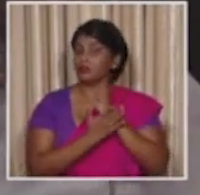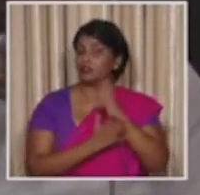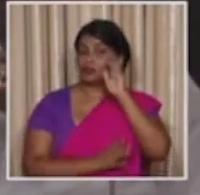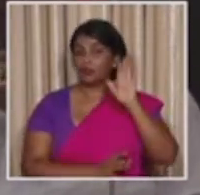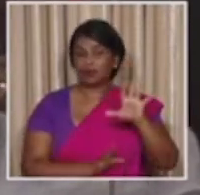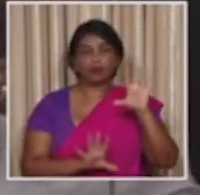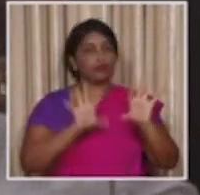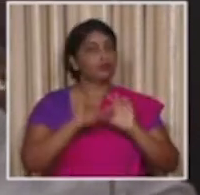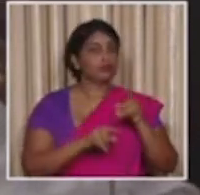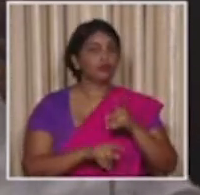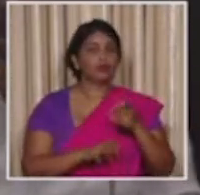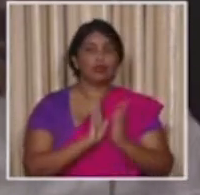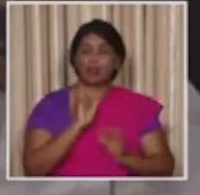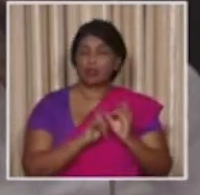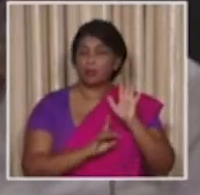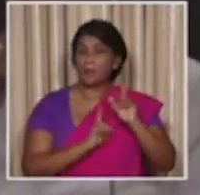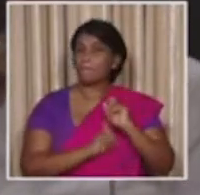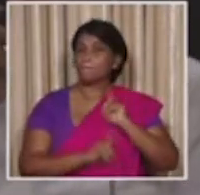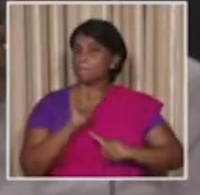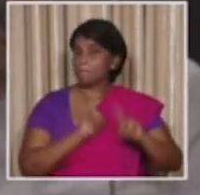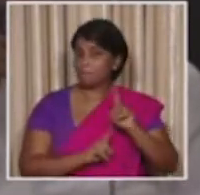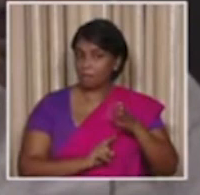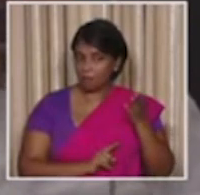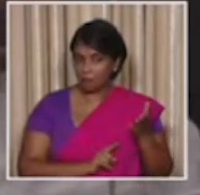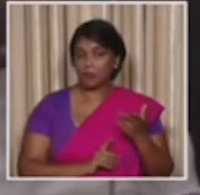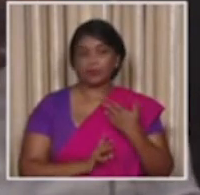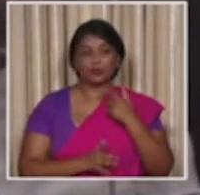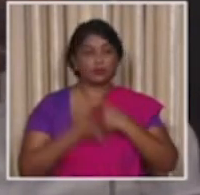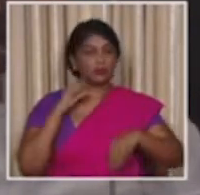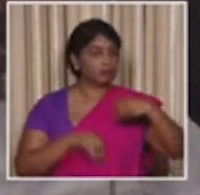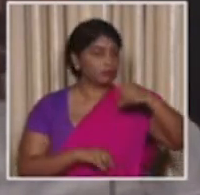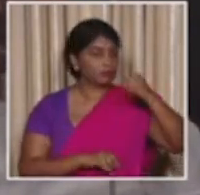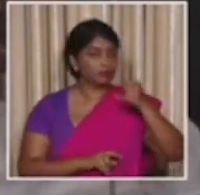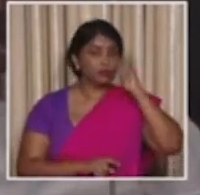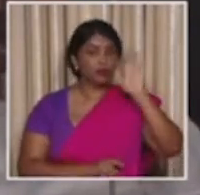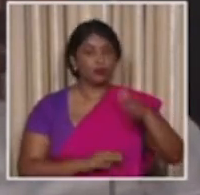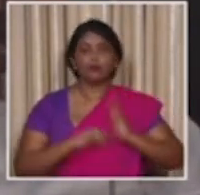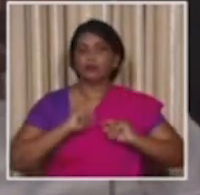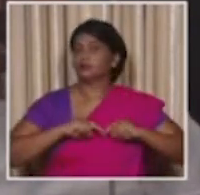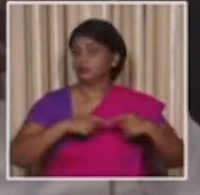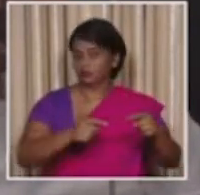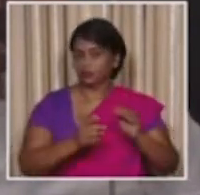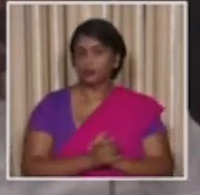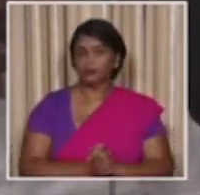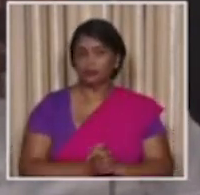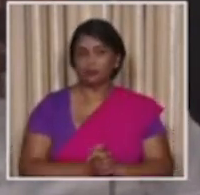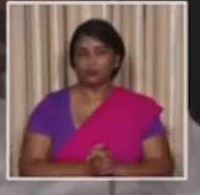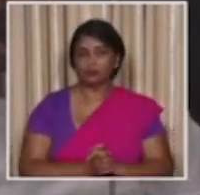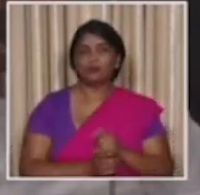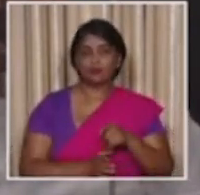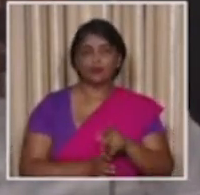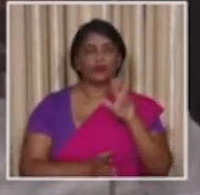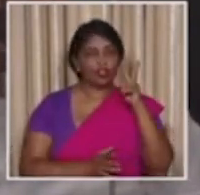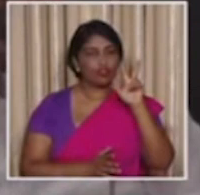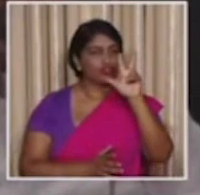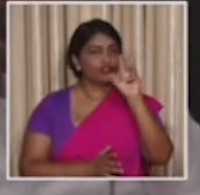විසින් තෝරාපත් කරන ලබන මන්ත්‍රීන් සමන්විත පාර්ලිමේන්තුව විසින්ද ජනමත විචාරණයකදී ජනතාව විසින්ද ක්‍රියාත්මක කළ යුතුය. මේ කාරණේ තමයි 80